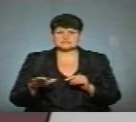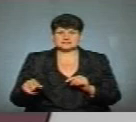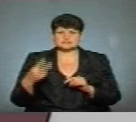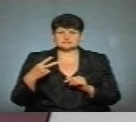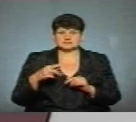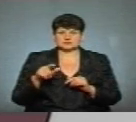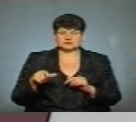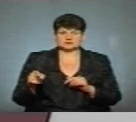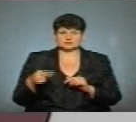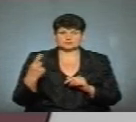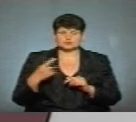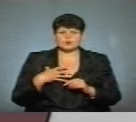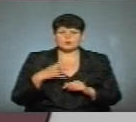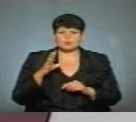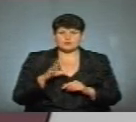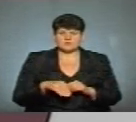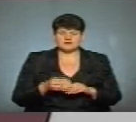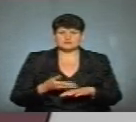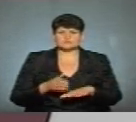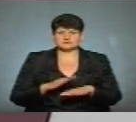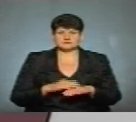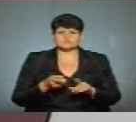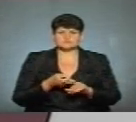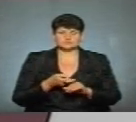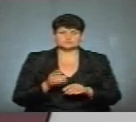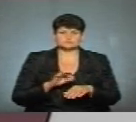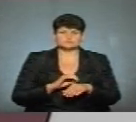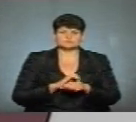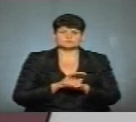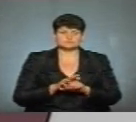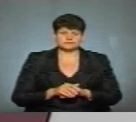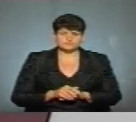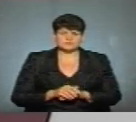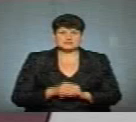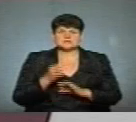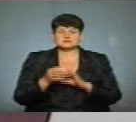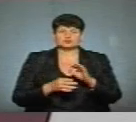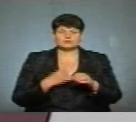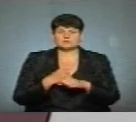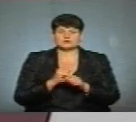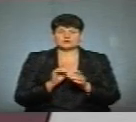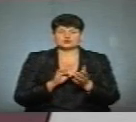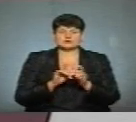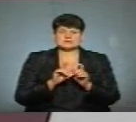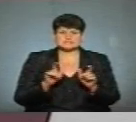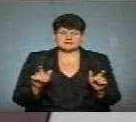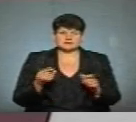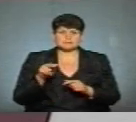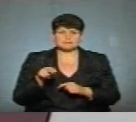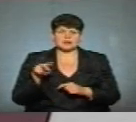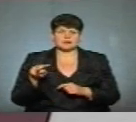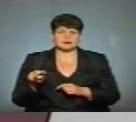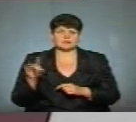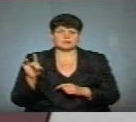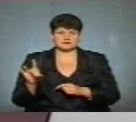жителів Тернопільщини померли від ускладнень через COVID-19. За добу працівники лабораторного центру методом